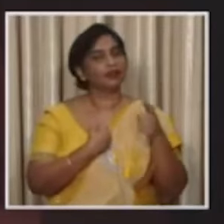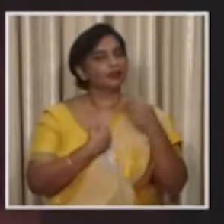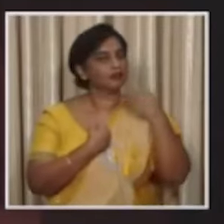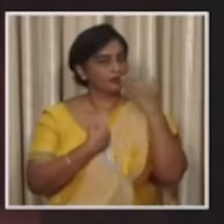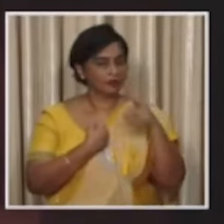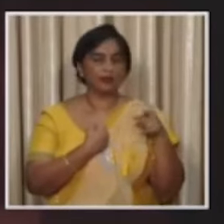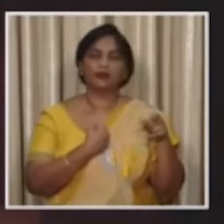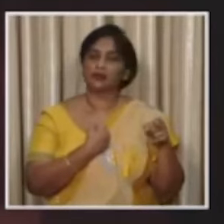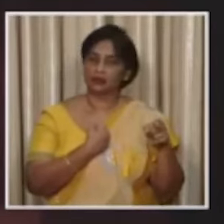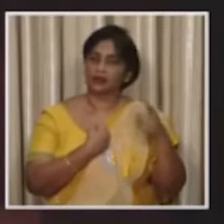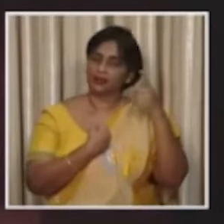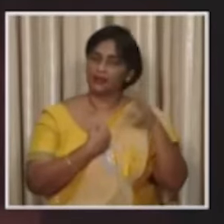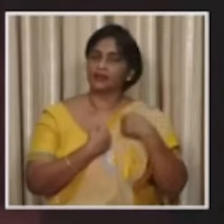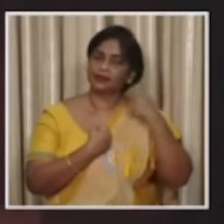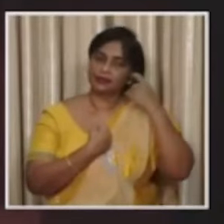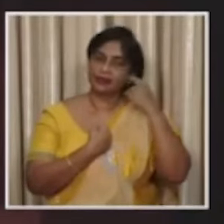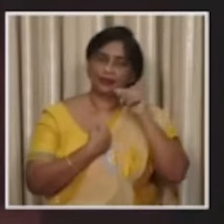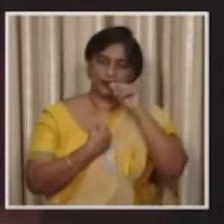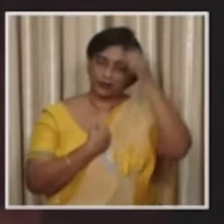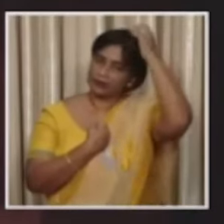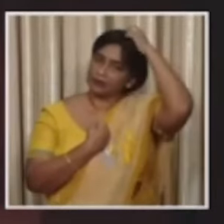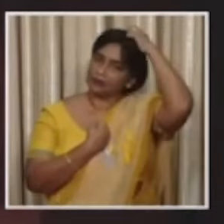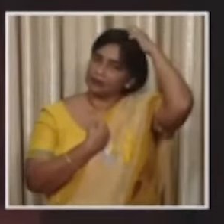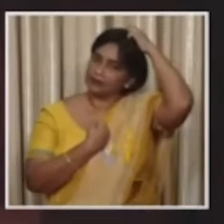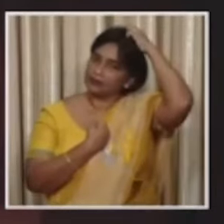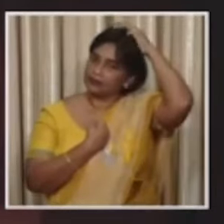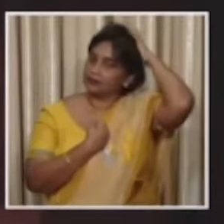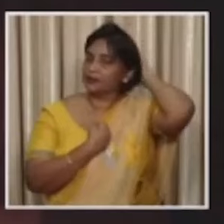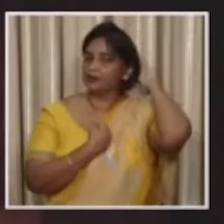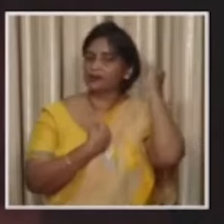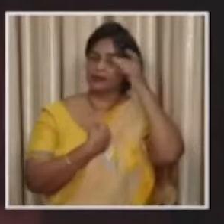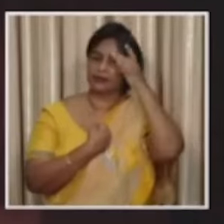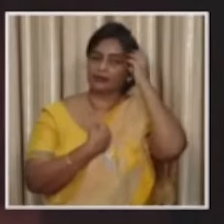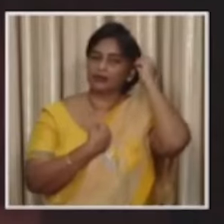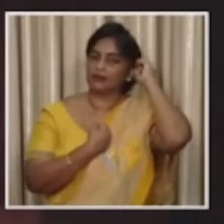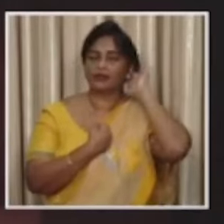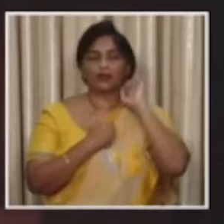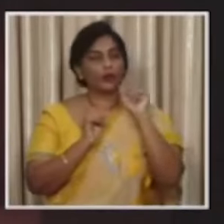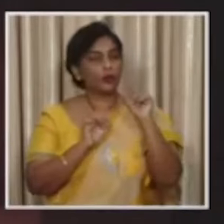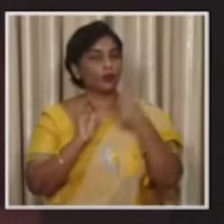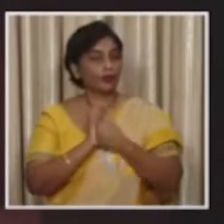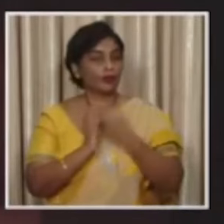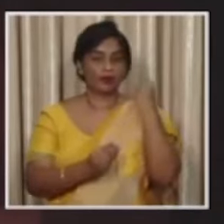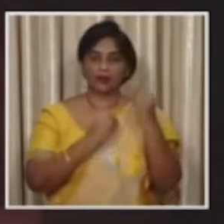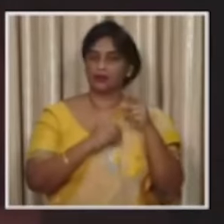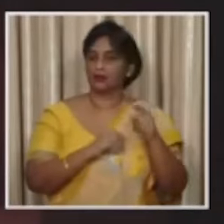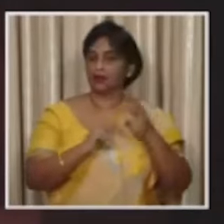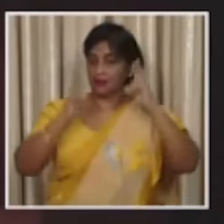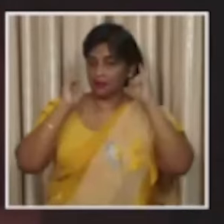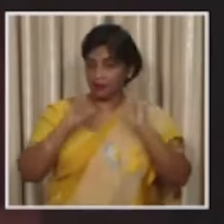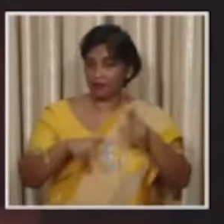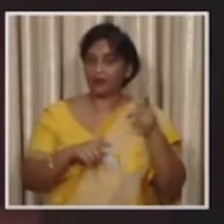වුණා. ඒ නිසා මම හිතනවා අත් වශයෙන්ම අපේ රටේ ඔය ගෞරව නාම ඔය අනිත් හැම දේවල් ලැබෙන්නේ මේ